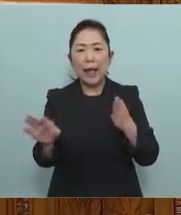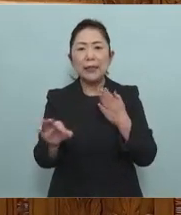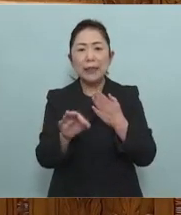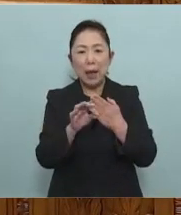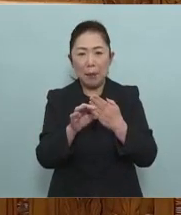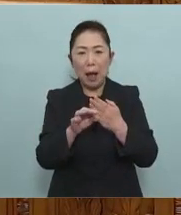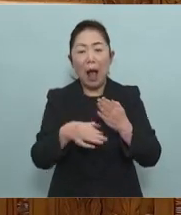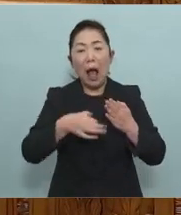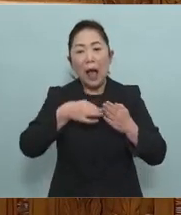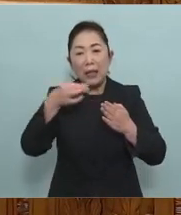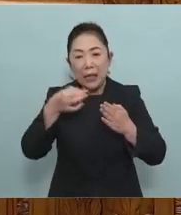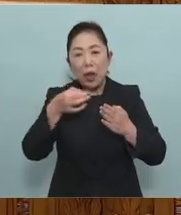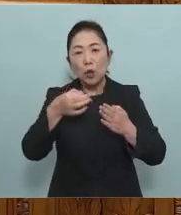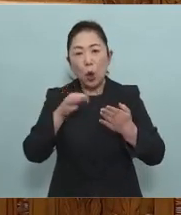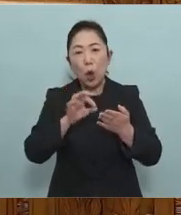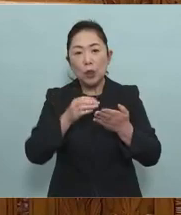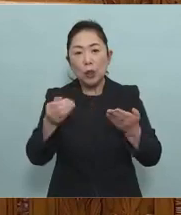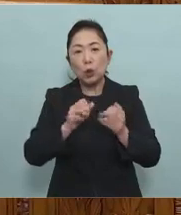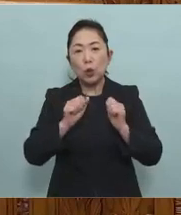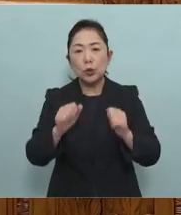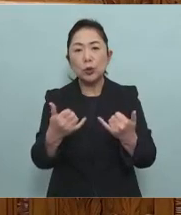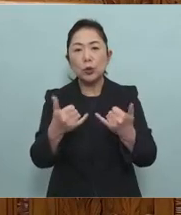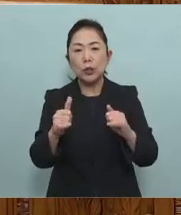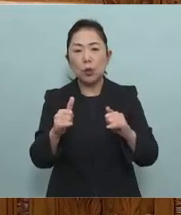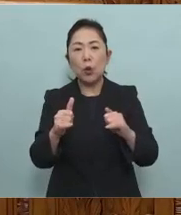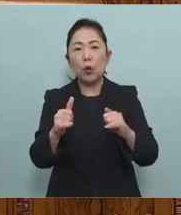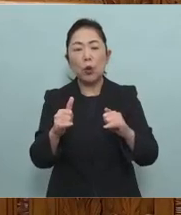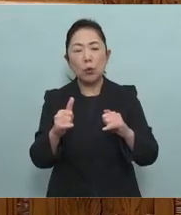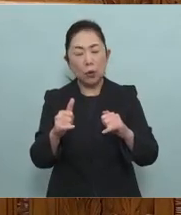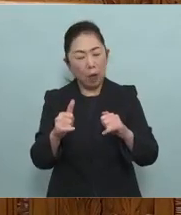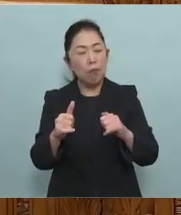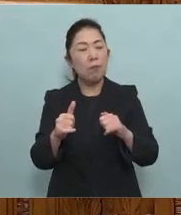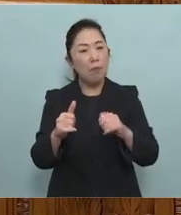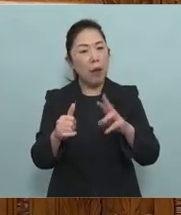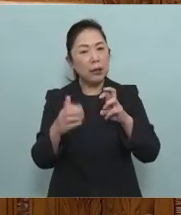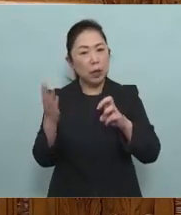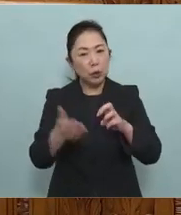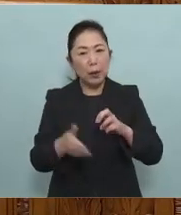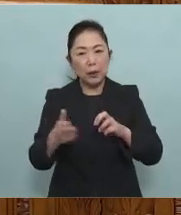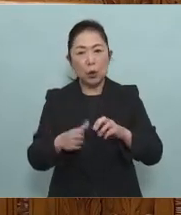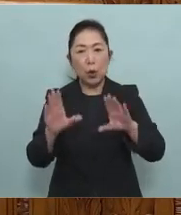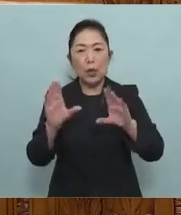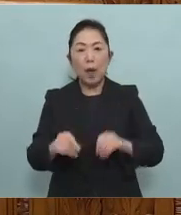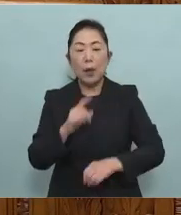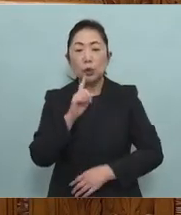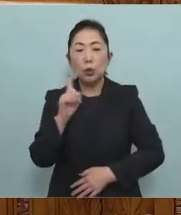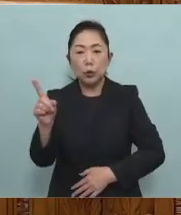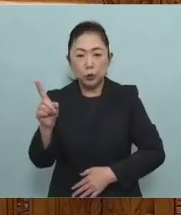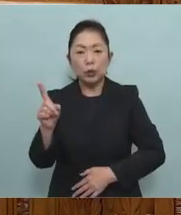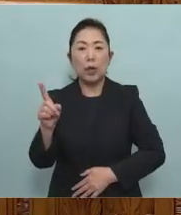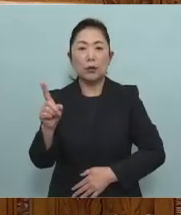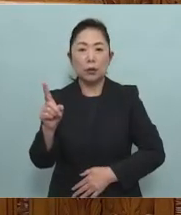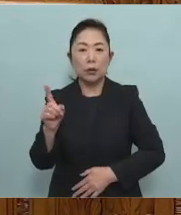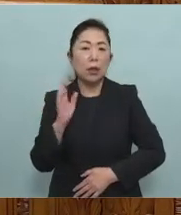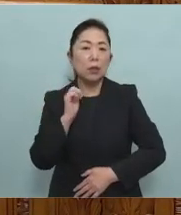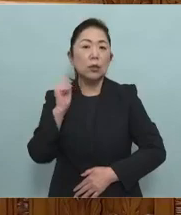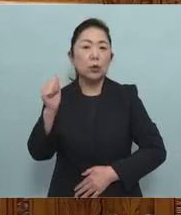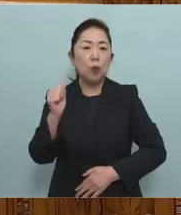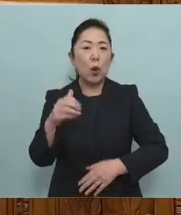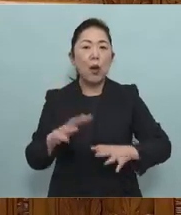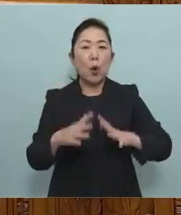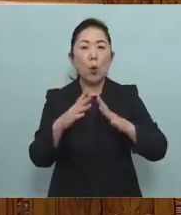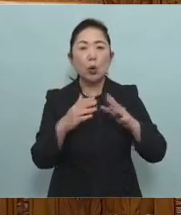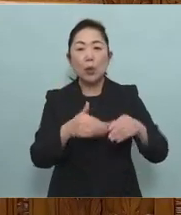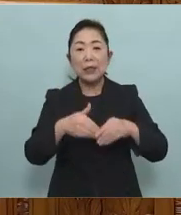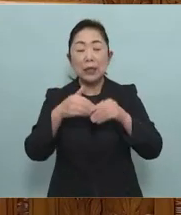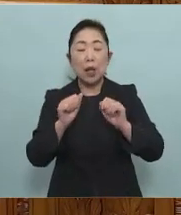ち2割の方が廃業を検討されておられるといいます。総理は所信表明で構造的な賃上げの必要性を訴